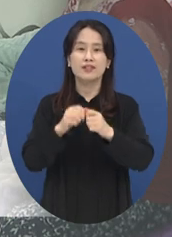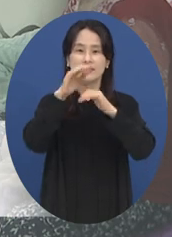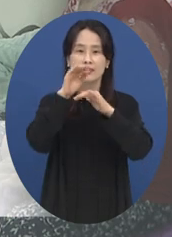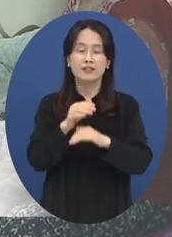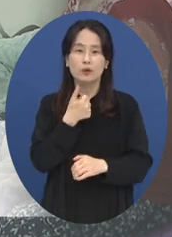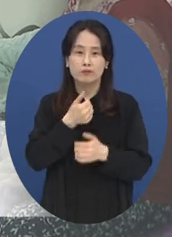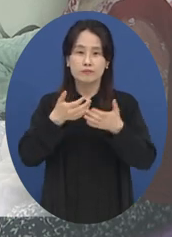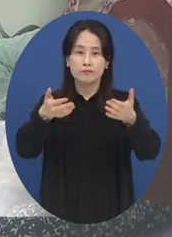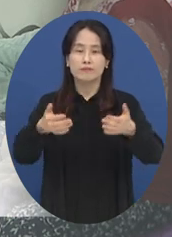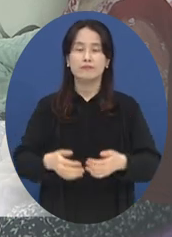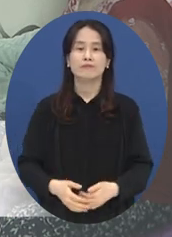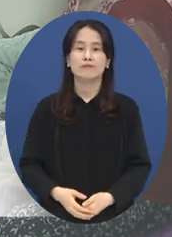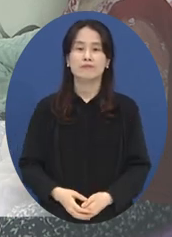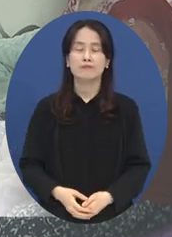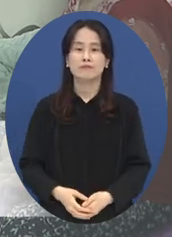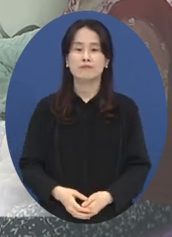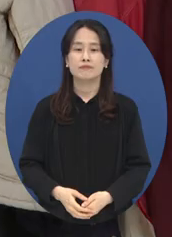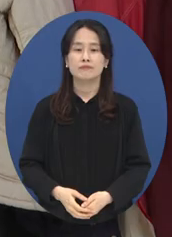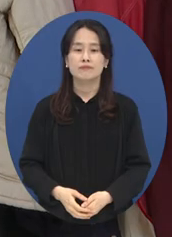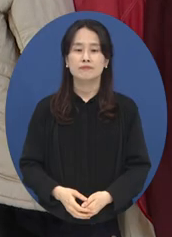최창수 기자가 취재했습니다